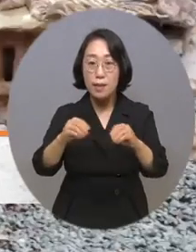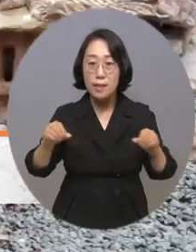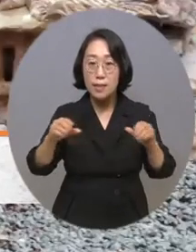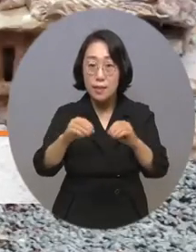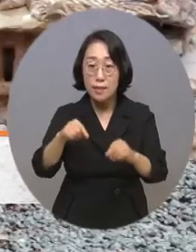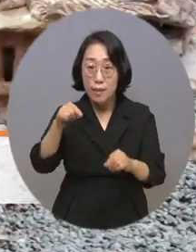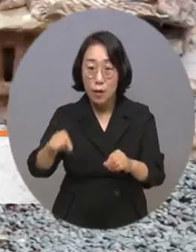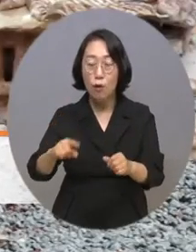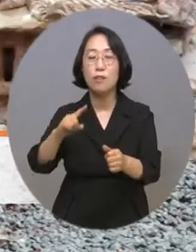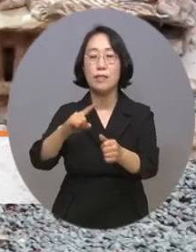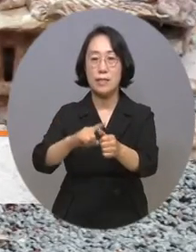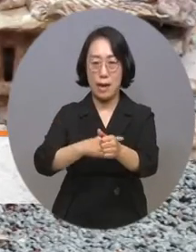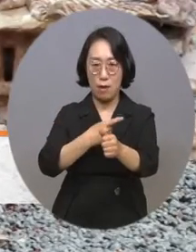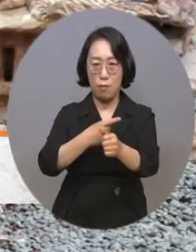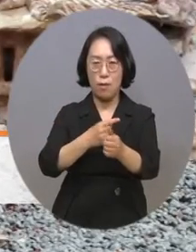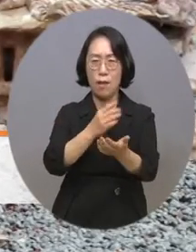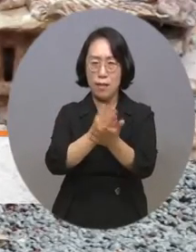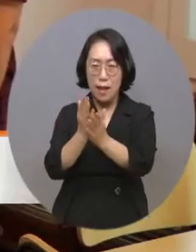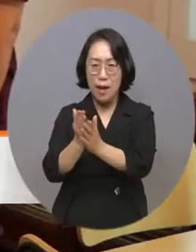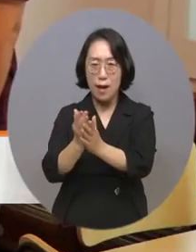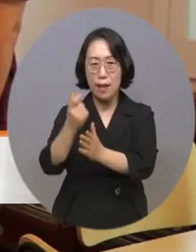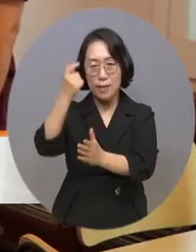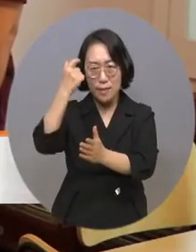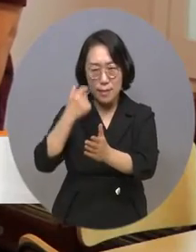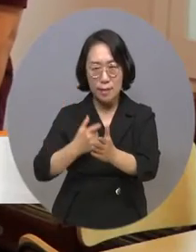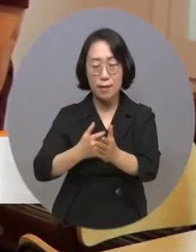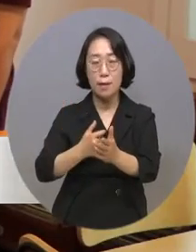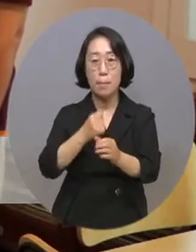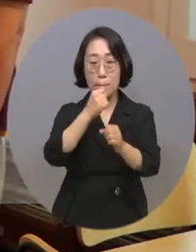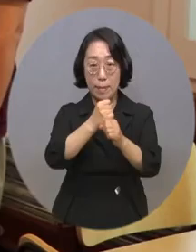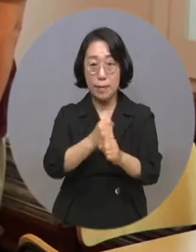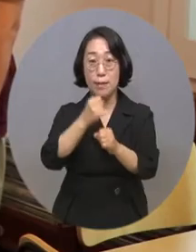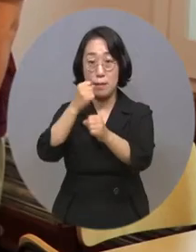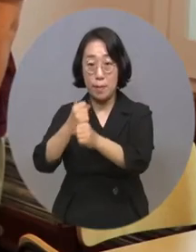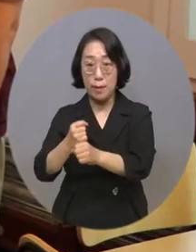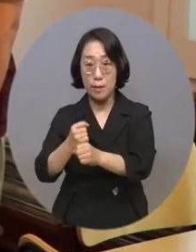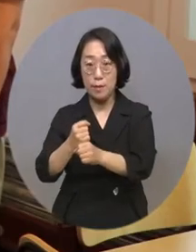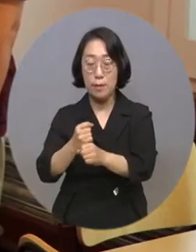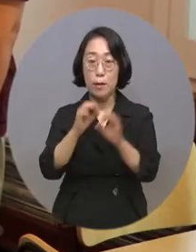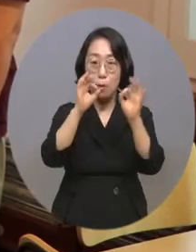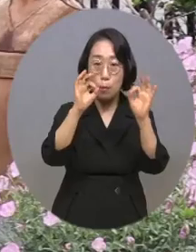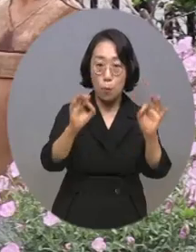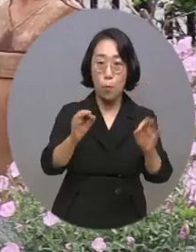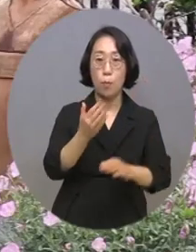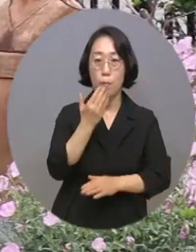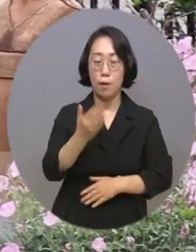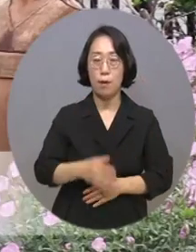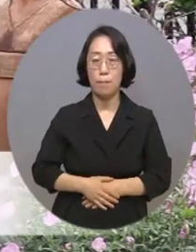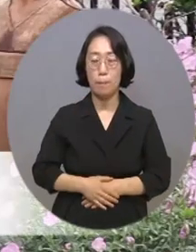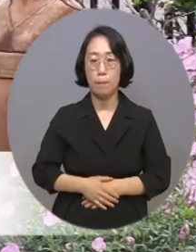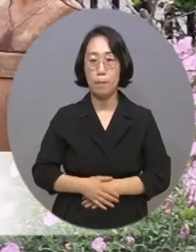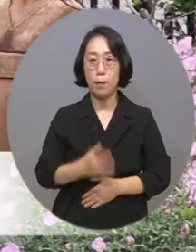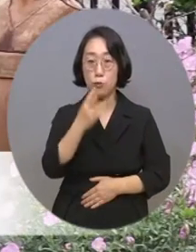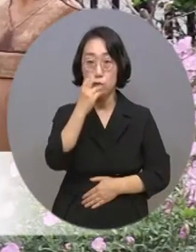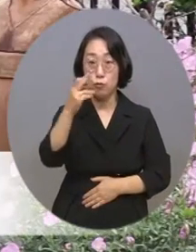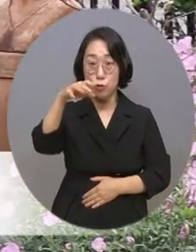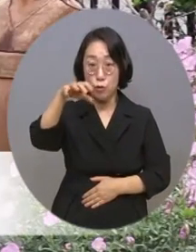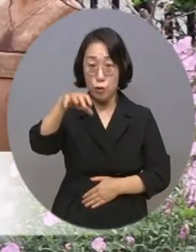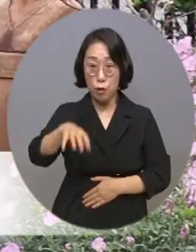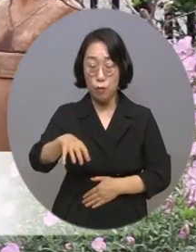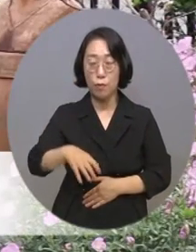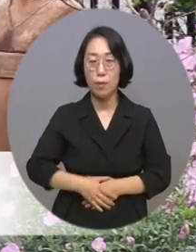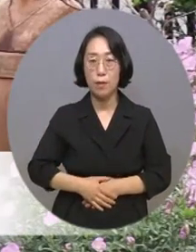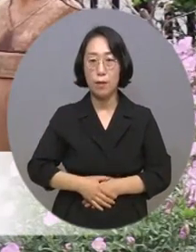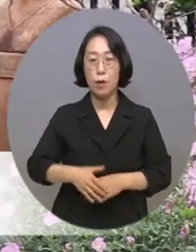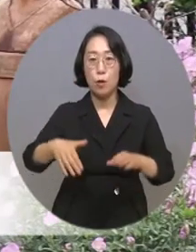주제로 다양한 이야기를 담아낸 작품들은 관람객들의 시선을 모으고 있습니다. 순천의 문화의